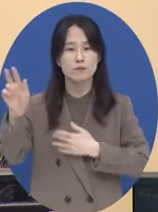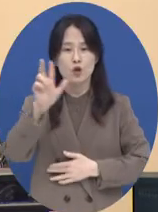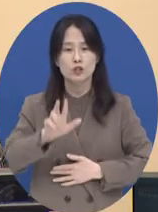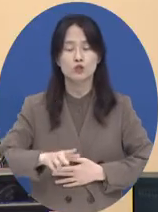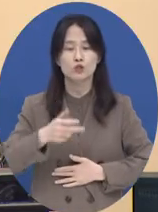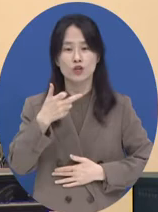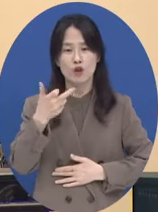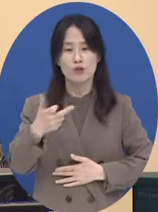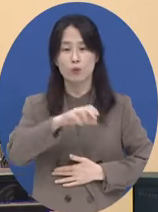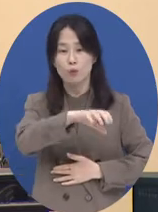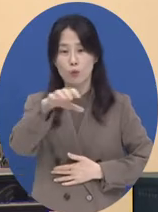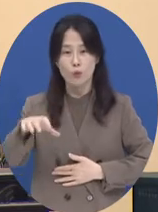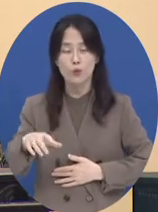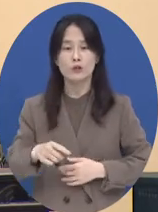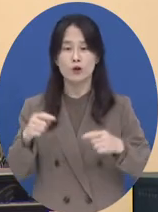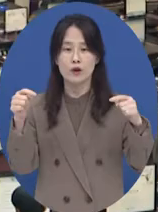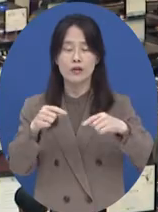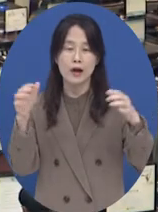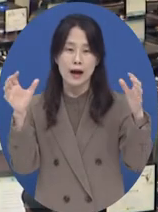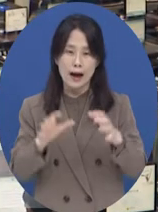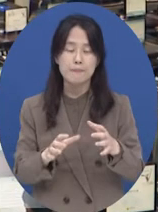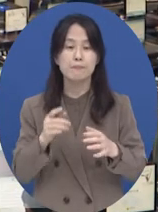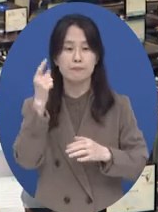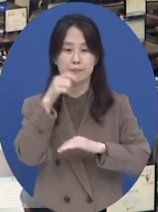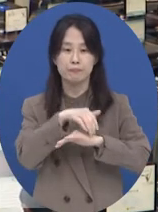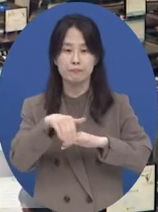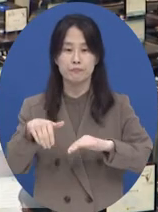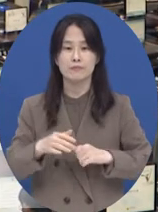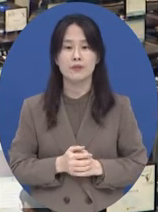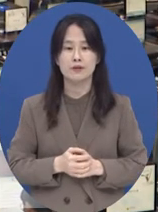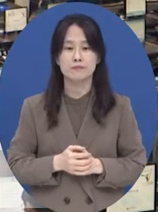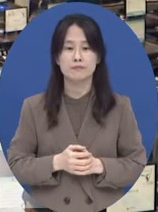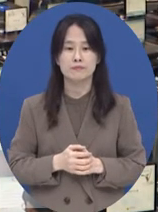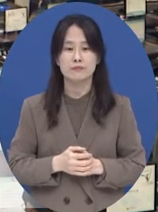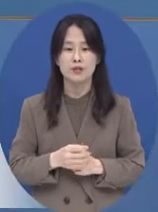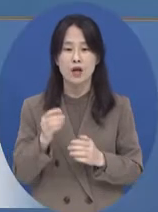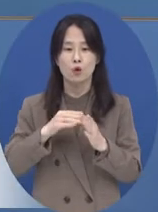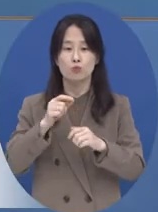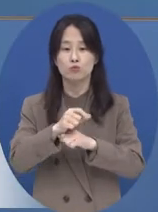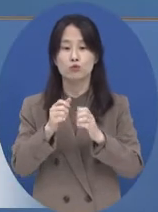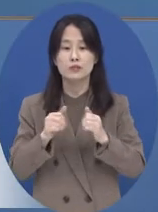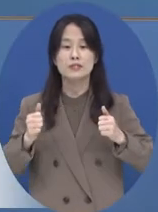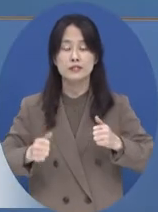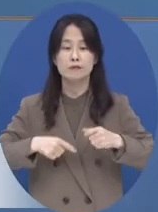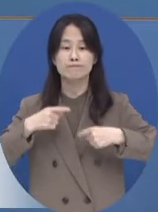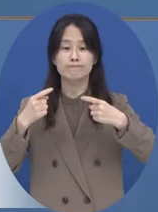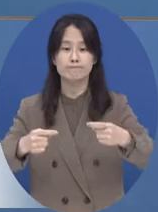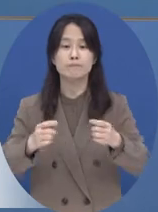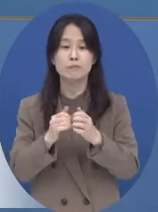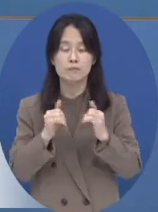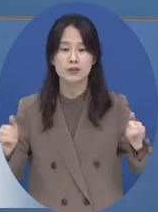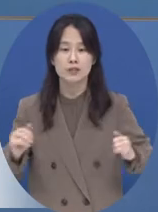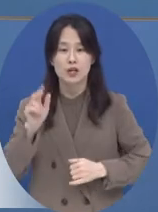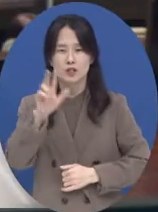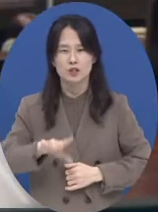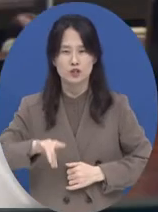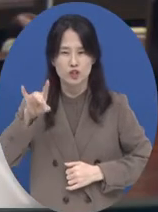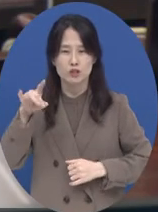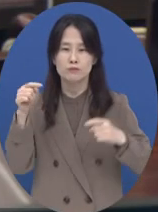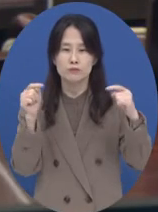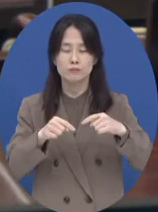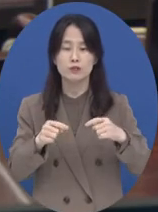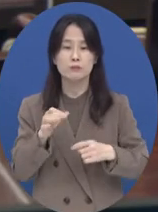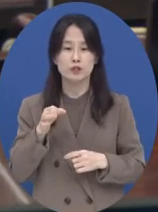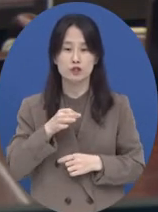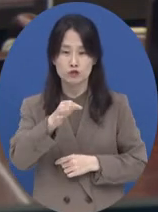시도 광역의회와도 협조할 계획입니다. 경기도가 주관하는 공무원 시험 응시자에게 전국 최초로 면접비를 지급할 수 있도록